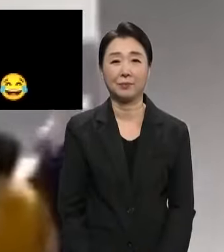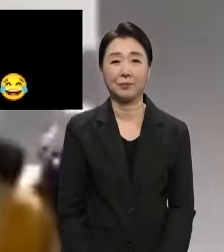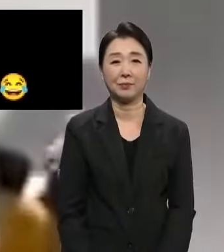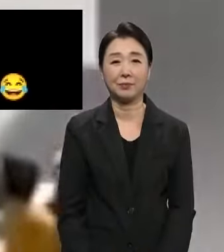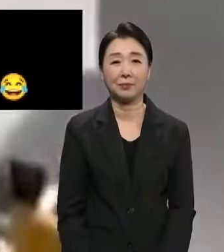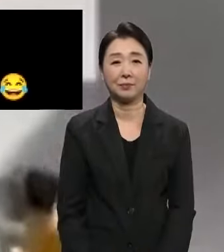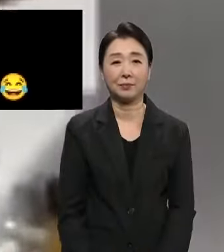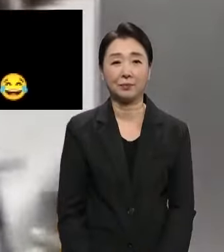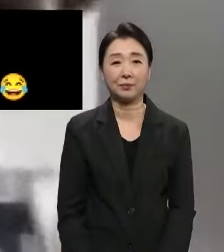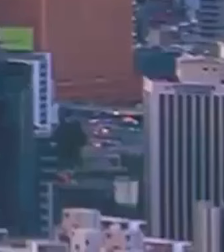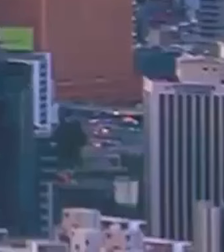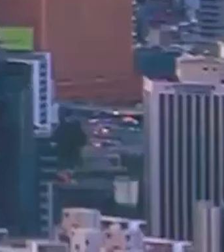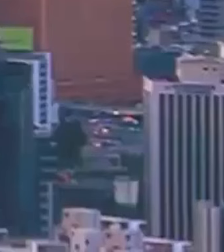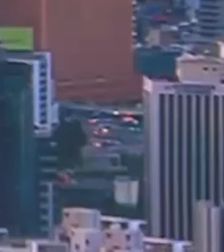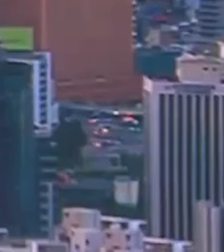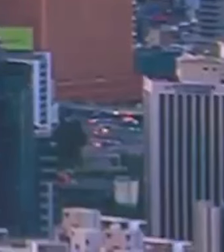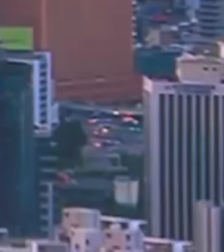보였습니다.